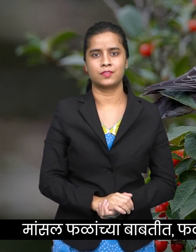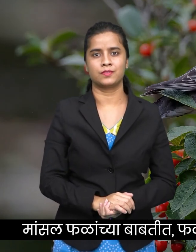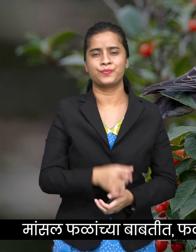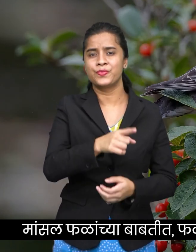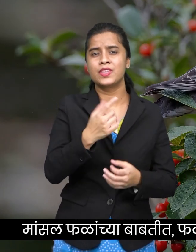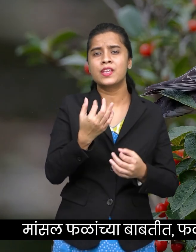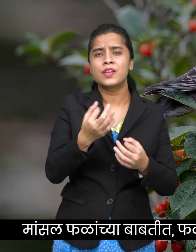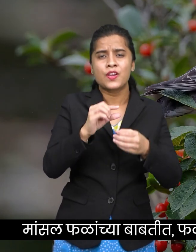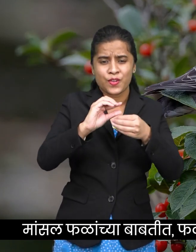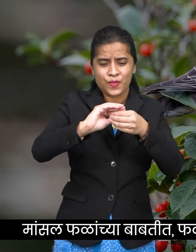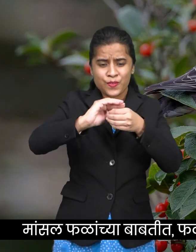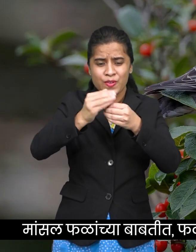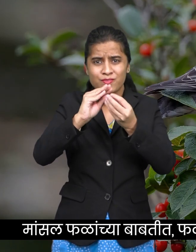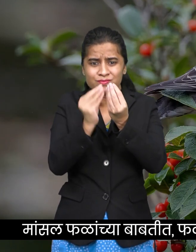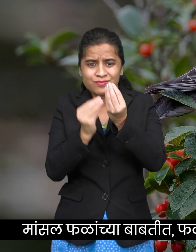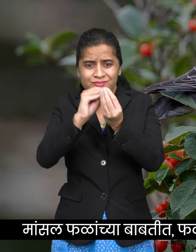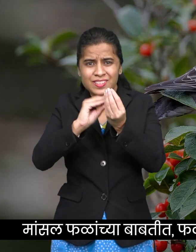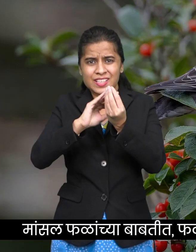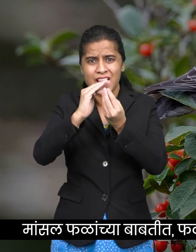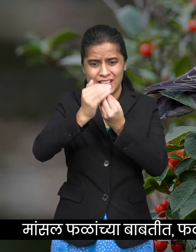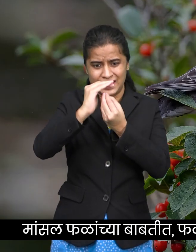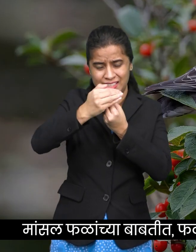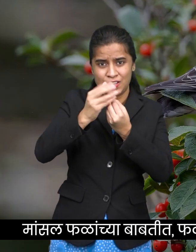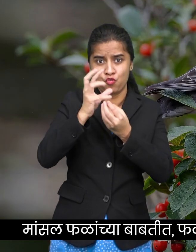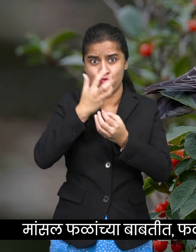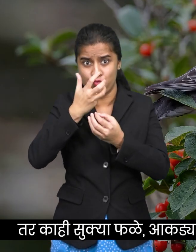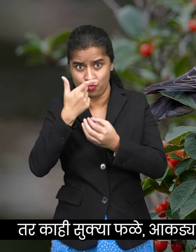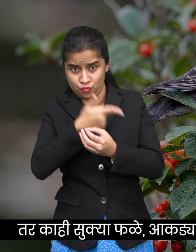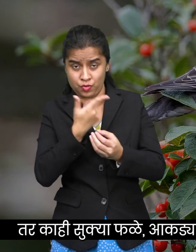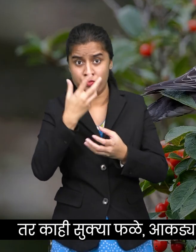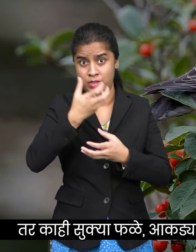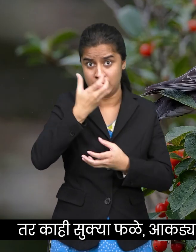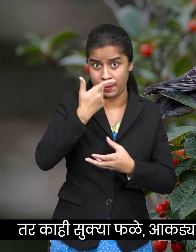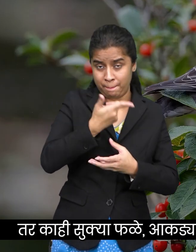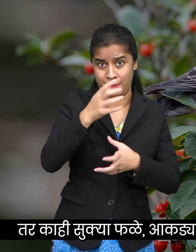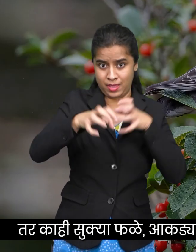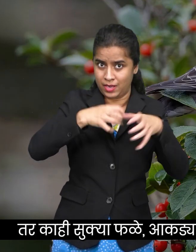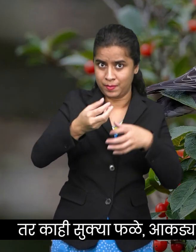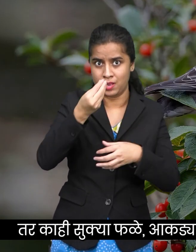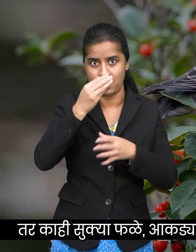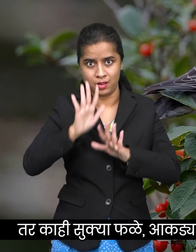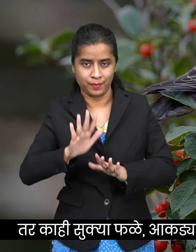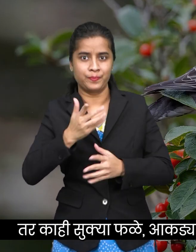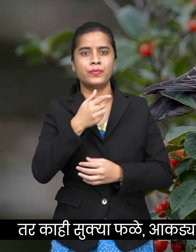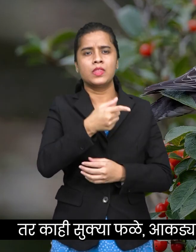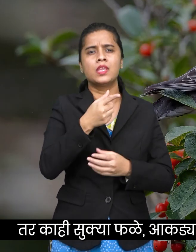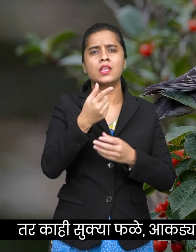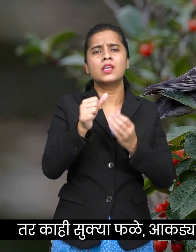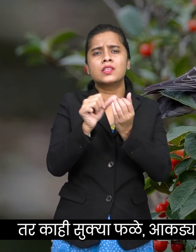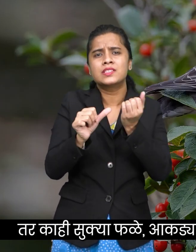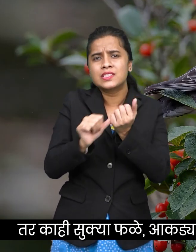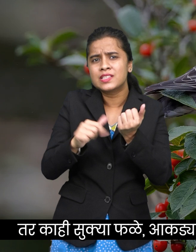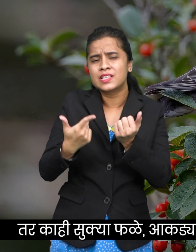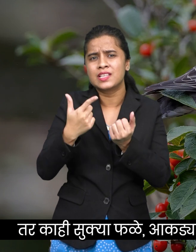मांसल फळांच्या बाबतीत फळे प्राणी खातात आणि बिया उत्सर्जित करतात, तर काही सुक्या फळे आकड्या, काटेरी